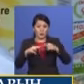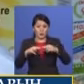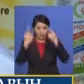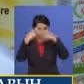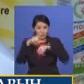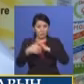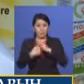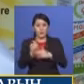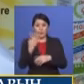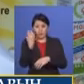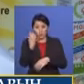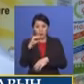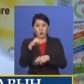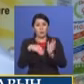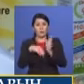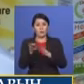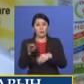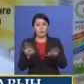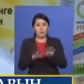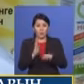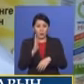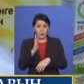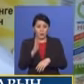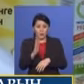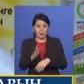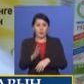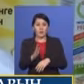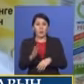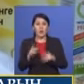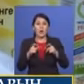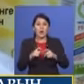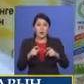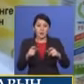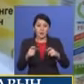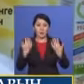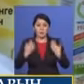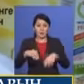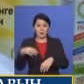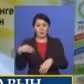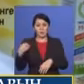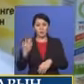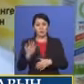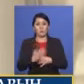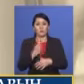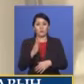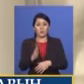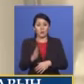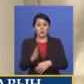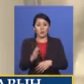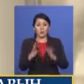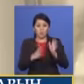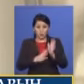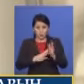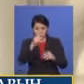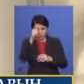біз шығарған өнімнің сапасы жоғары деңгейде болмақ. Құрамында адам ағзасына қажет дәрумендердің сақталуына сеп болады. Жалпы 9